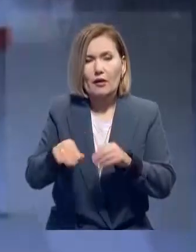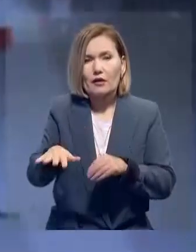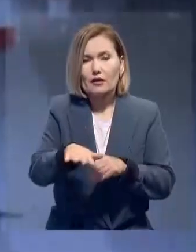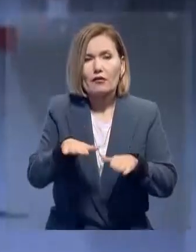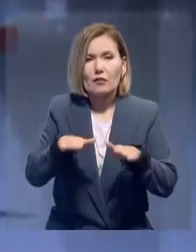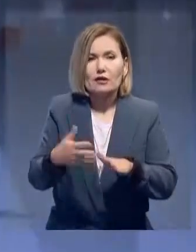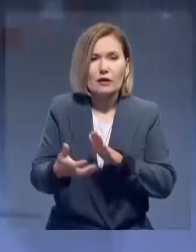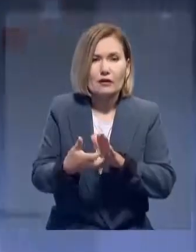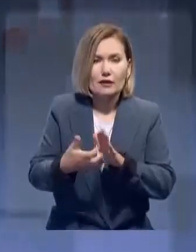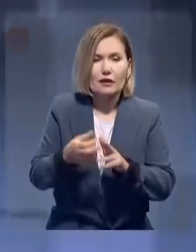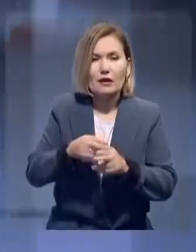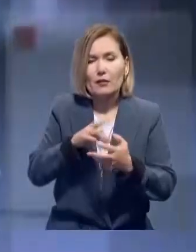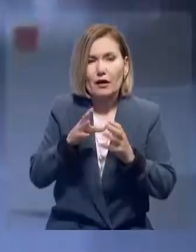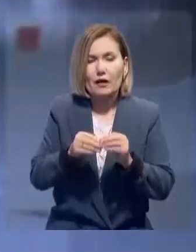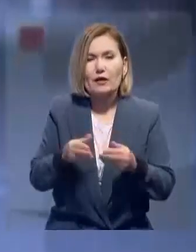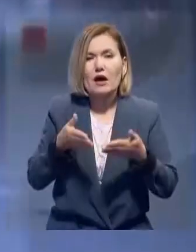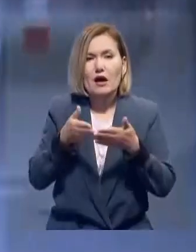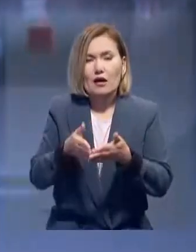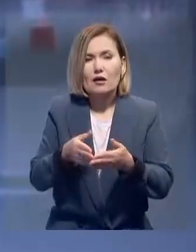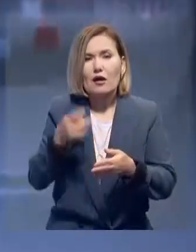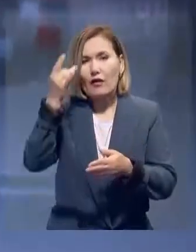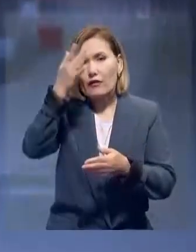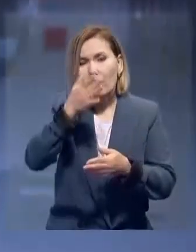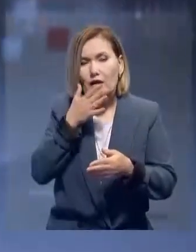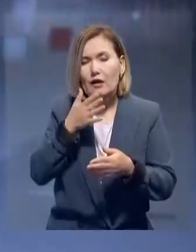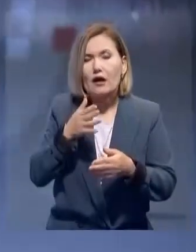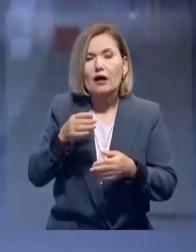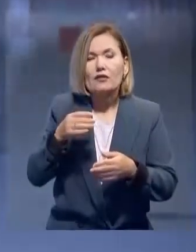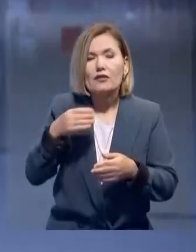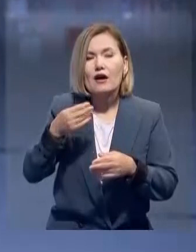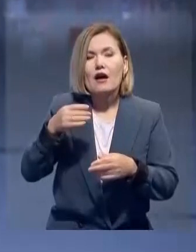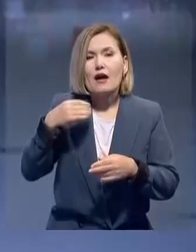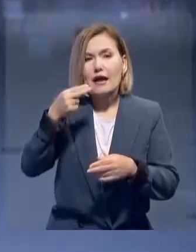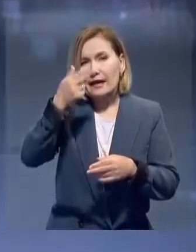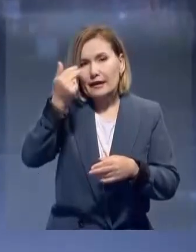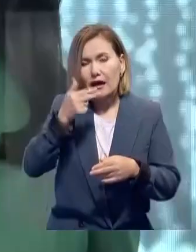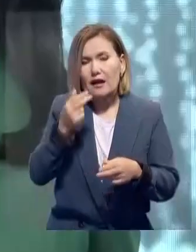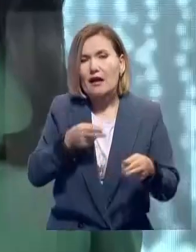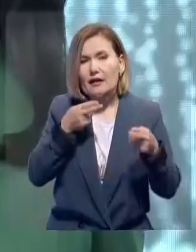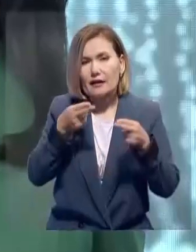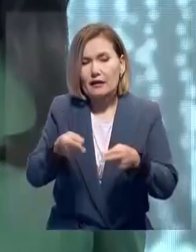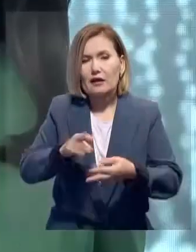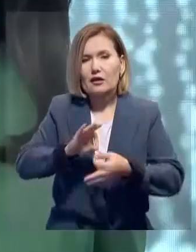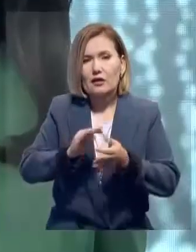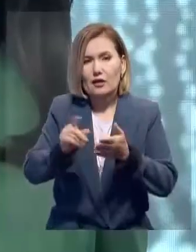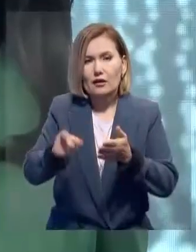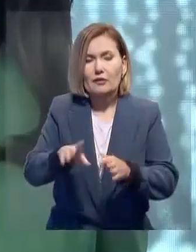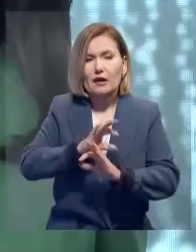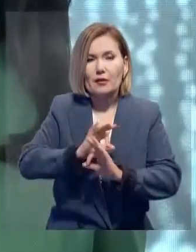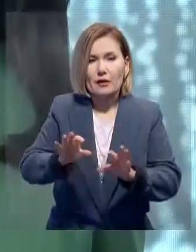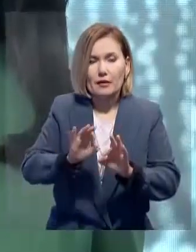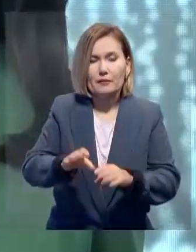уақытша шешім. Алған босқын қайда барып сыйуы мүмкін? Кәрі құрлықтағы қазіргі жағдайда әріптесім Бақыт Топтаевадан